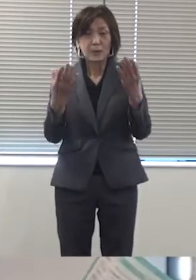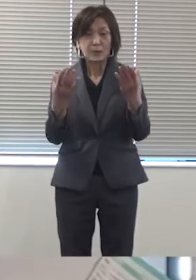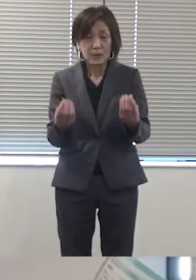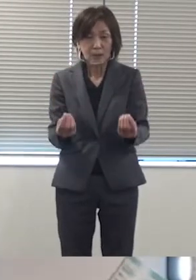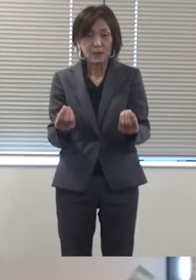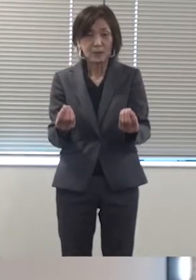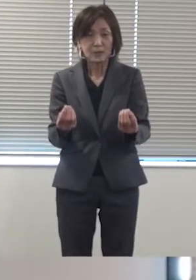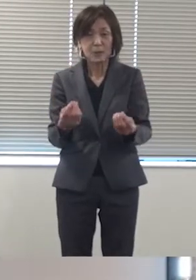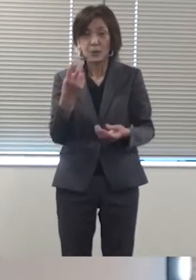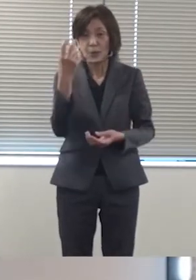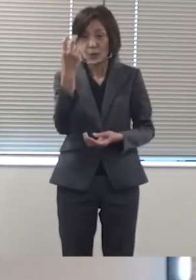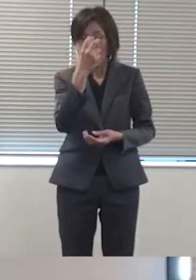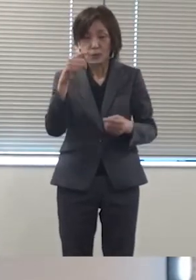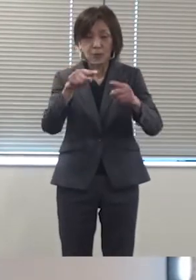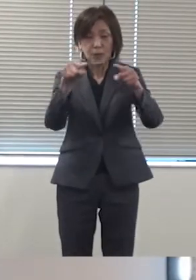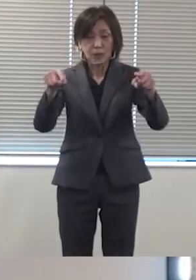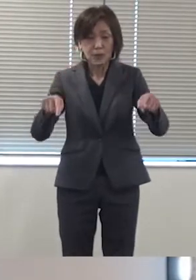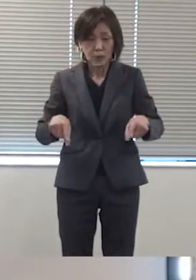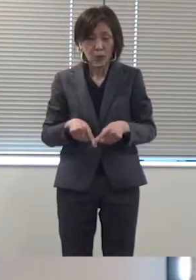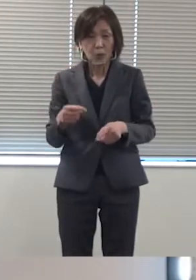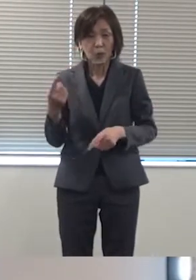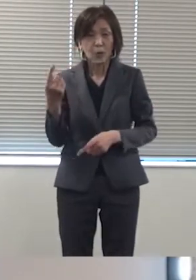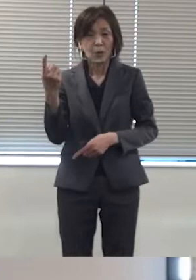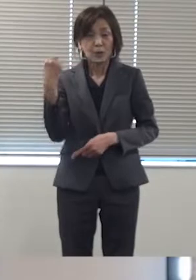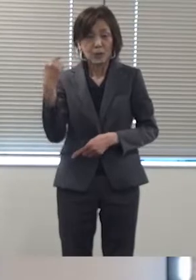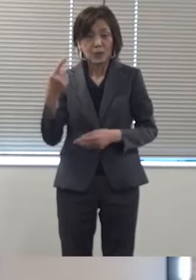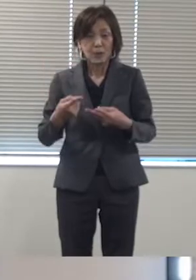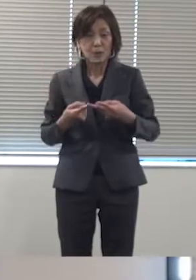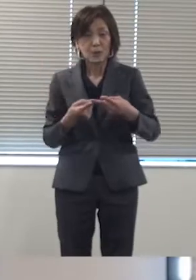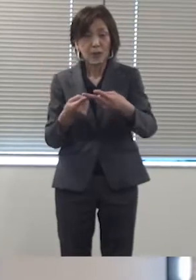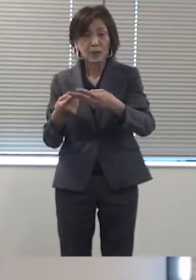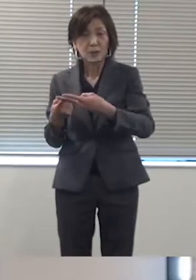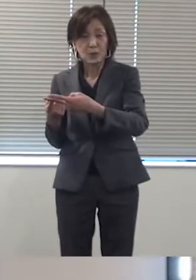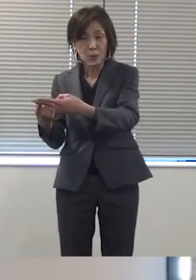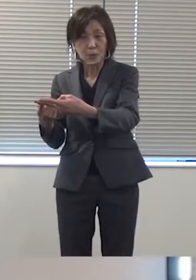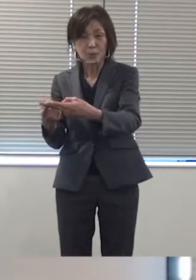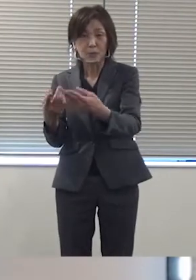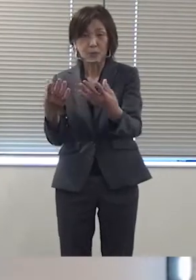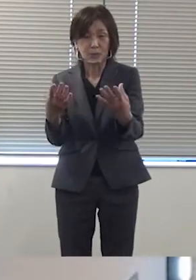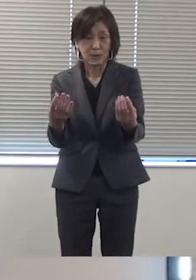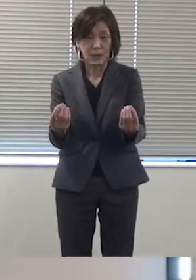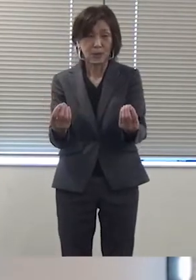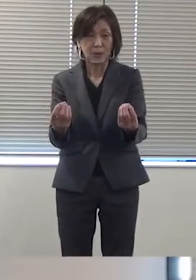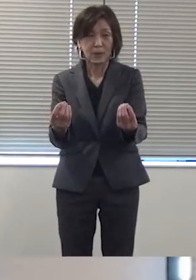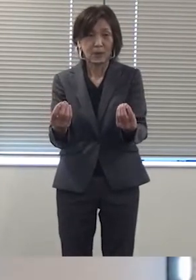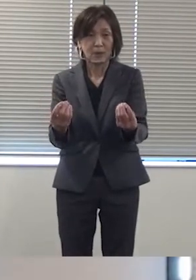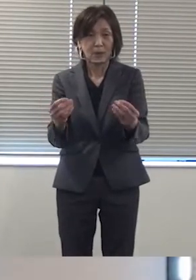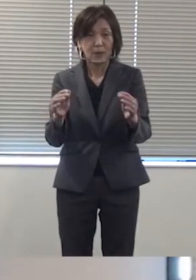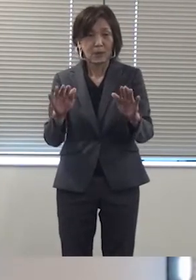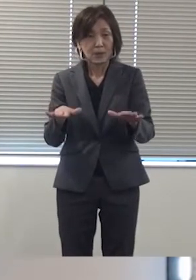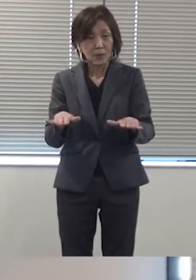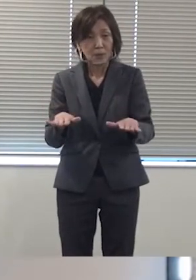送しましたので、今日あたりから多分届く予定になると思いますので、